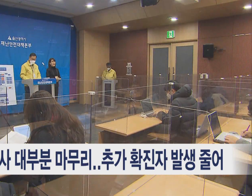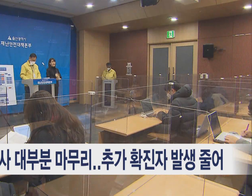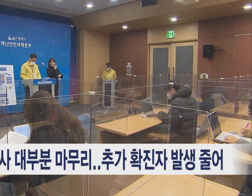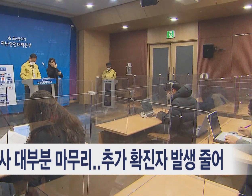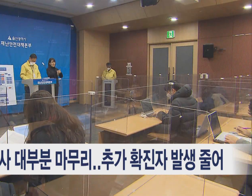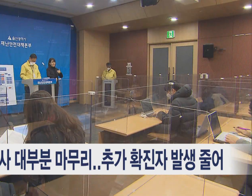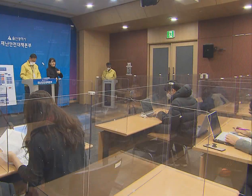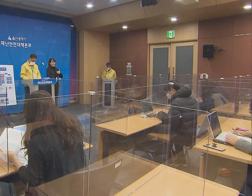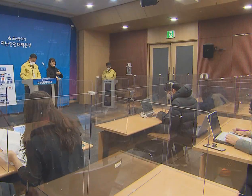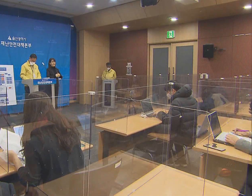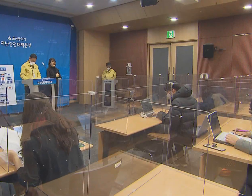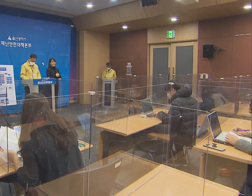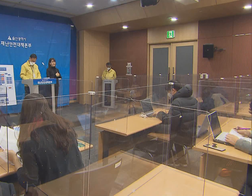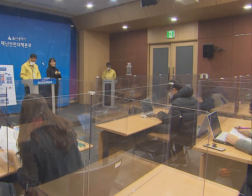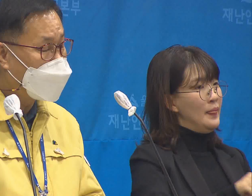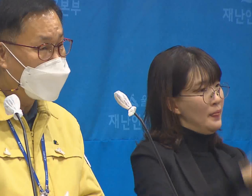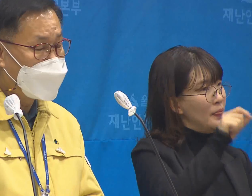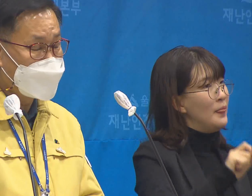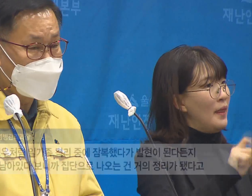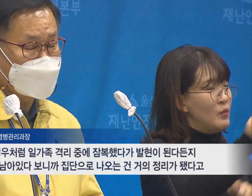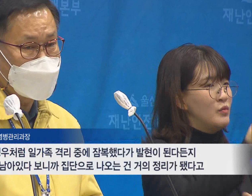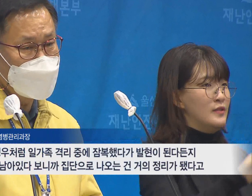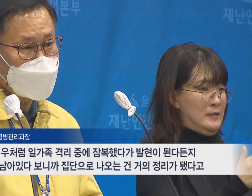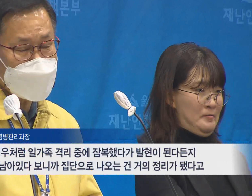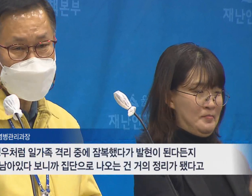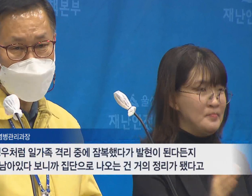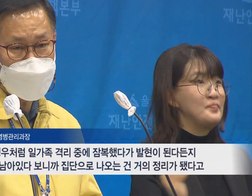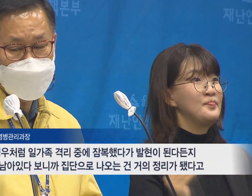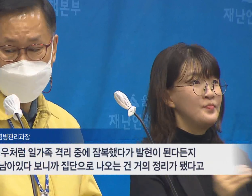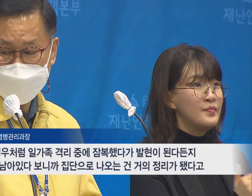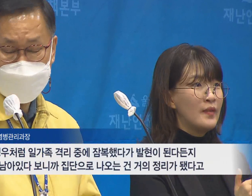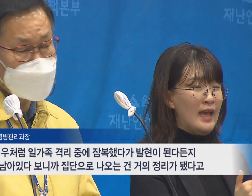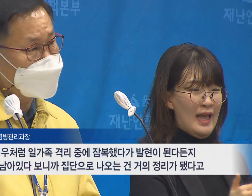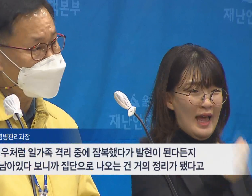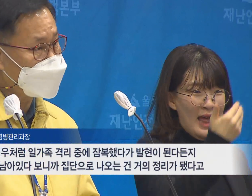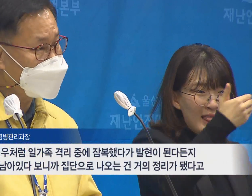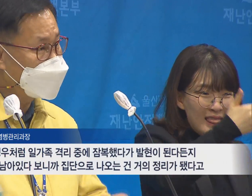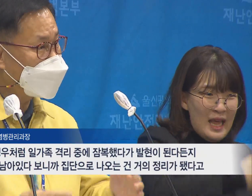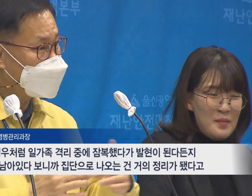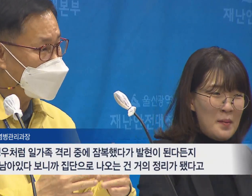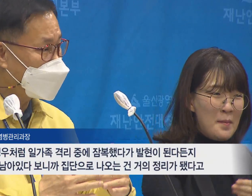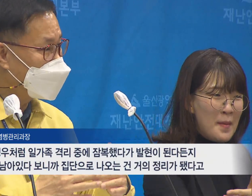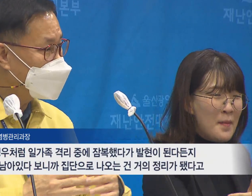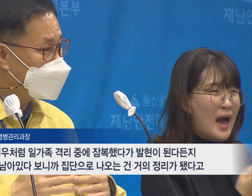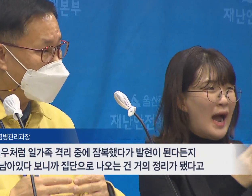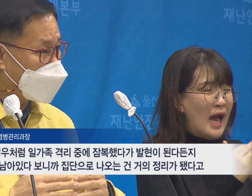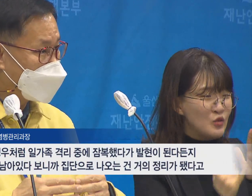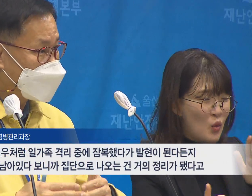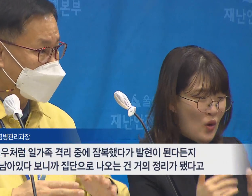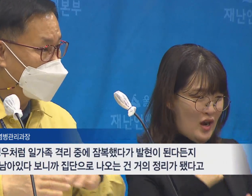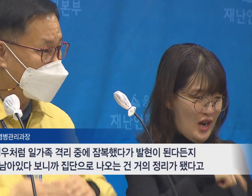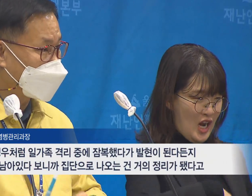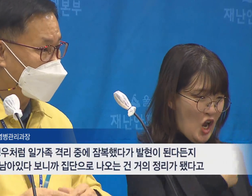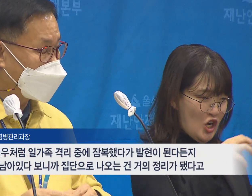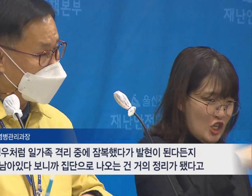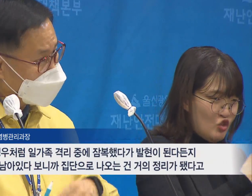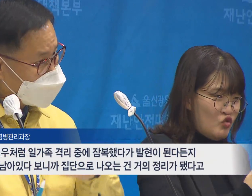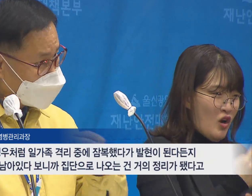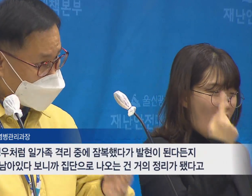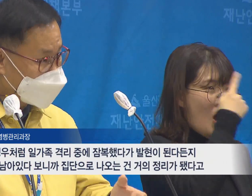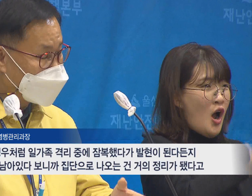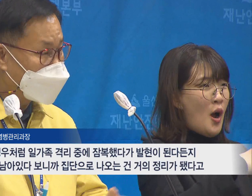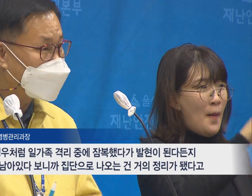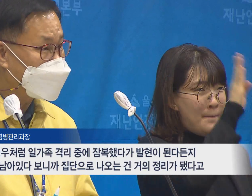것으로 울산시는 판단하고 있습니다. 그다음 남은 게 이제 방금 저 이런 경우처럼 이제 일가족 격리 중에